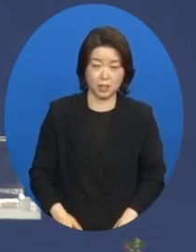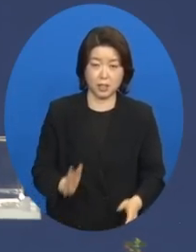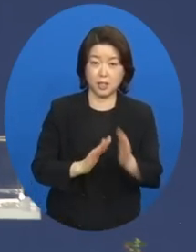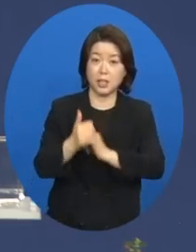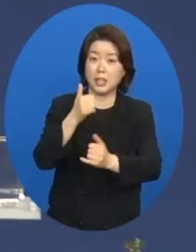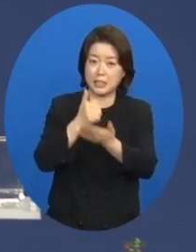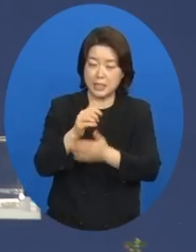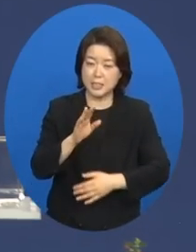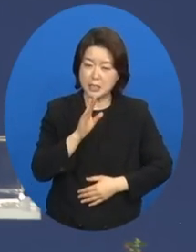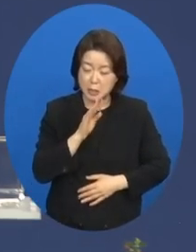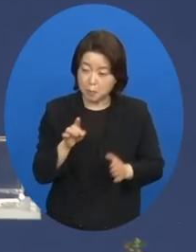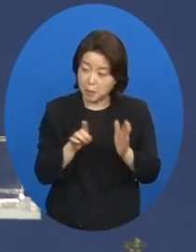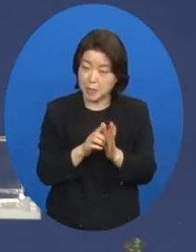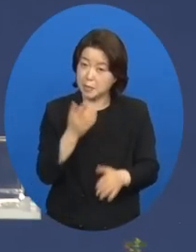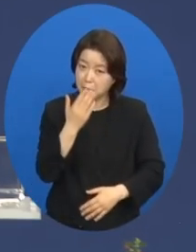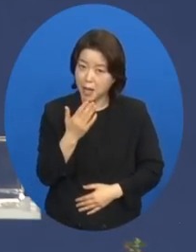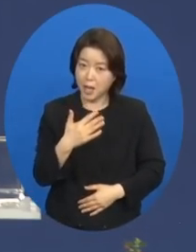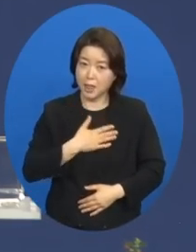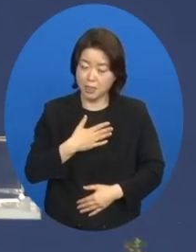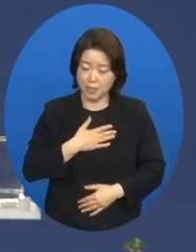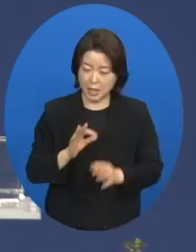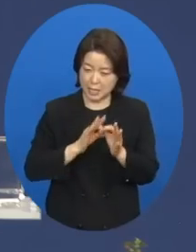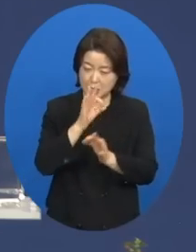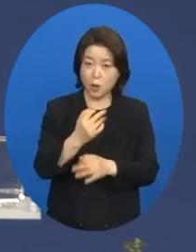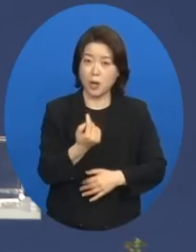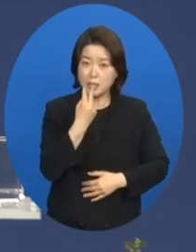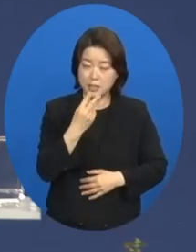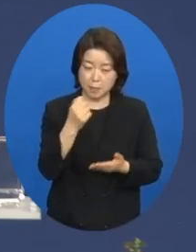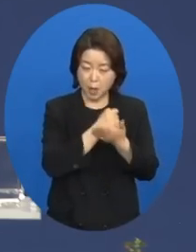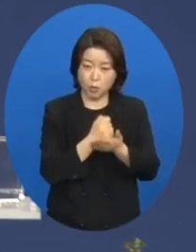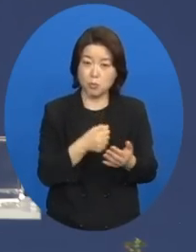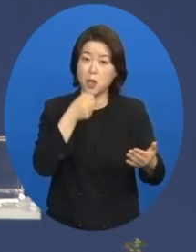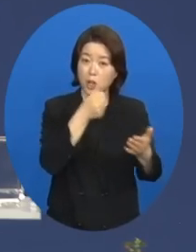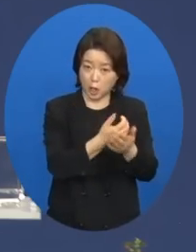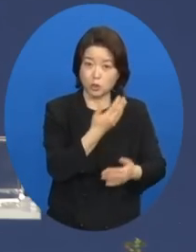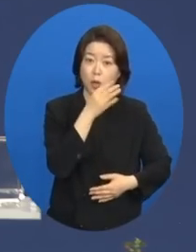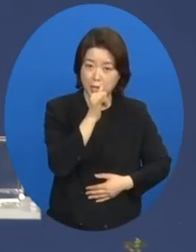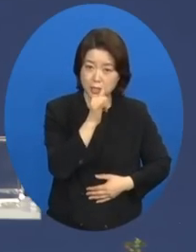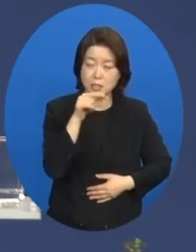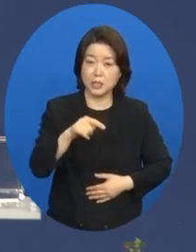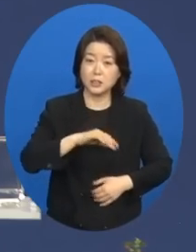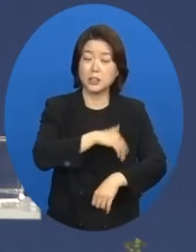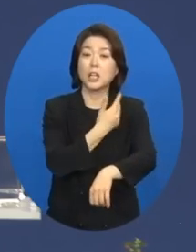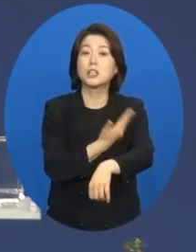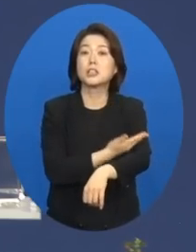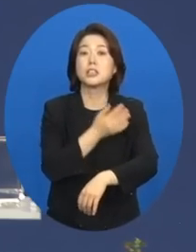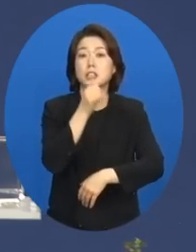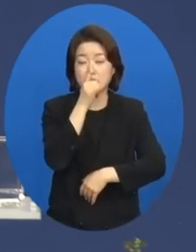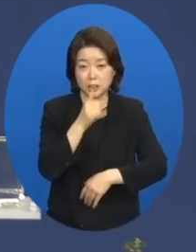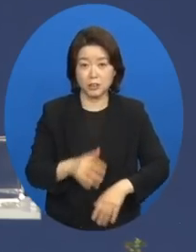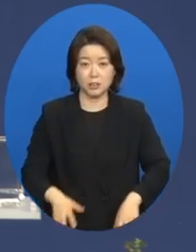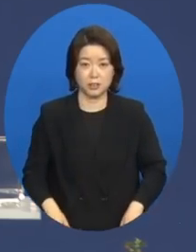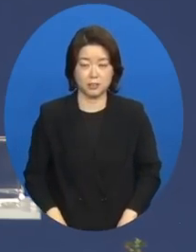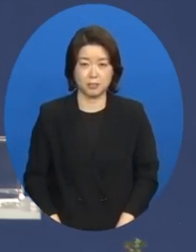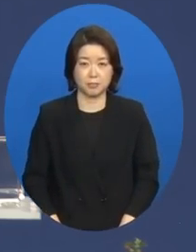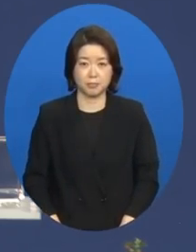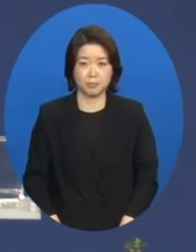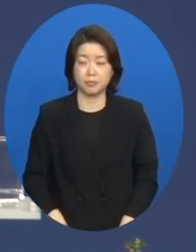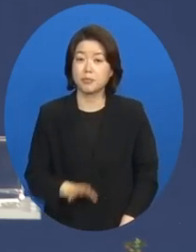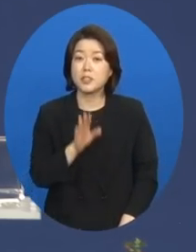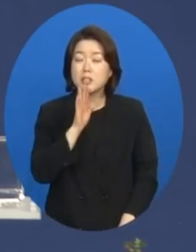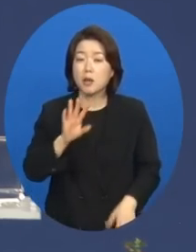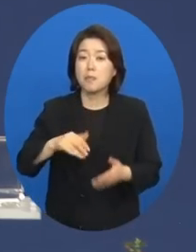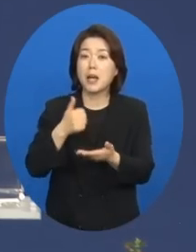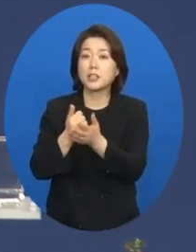정말 믿을 만하고 내 영원한 생명과 운명을 결정할 만한 그런 능력이 있으신 분이고 그분이 정말